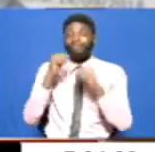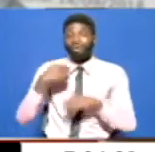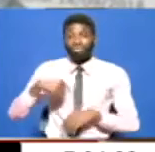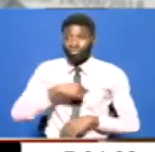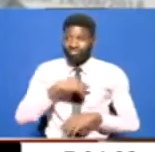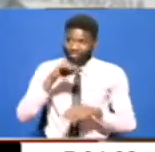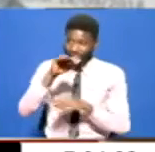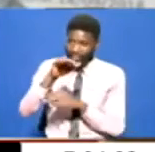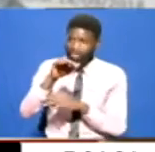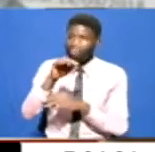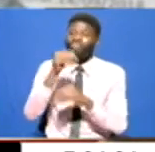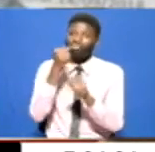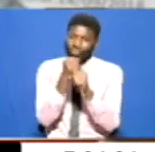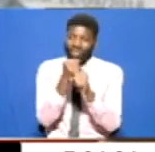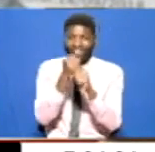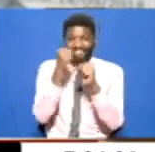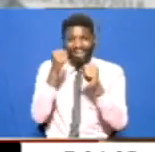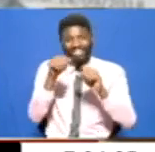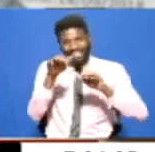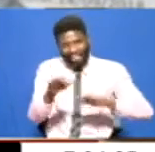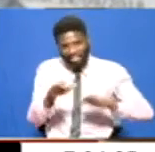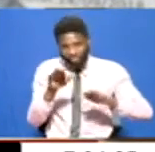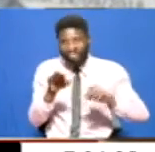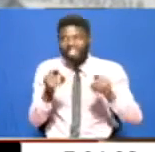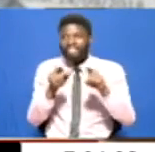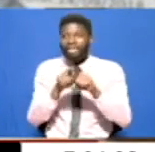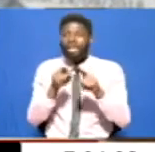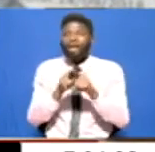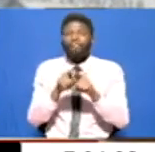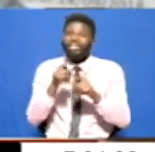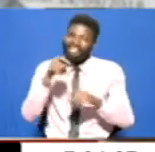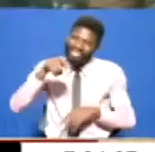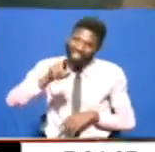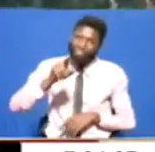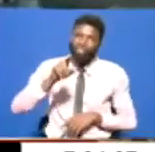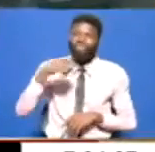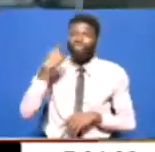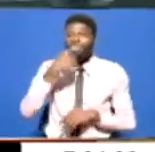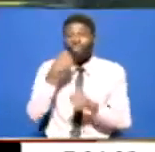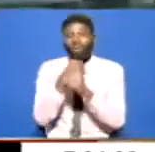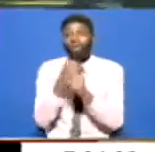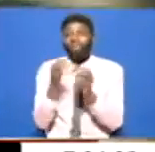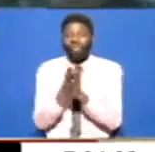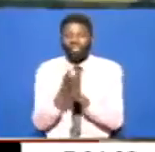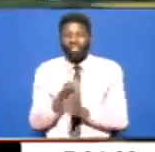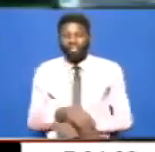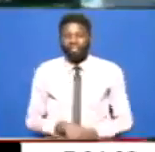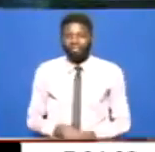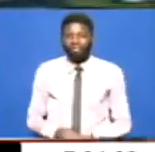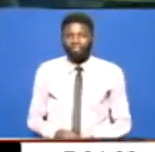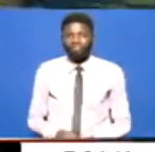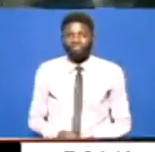Be very vigilant on whom you are handling and whom you are walking with. Kevin Washira, Darubini.